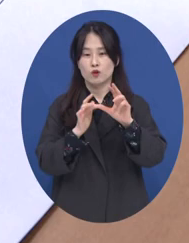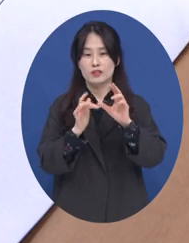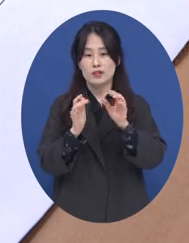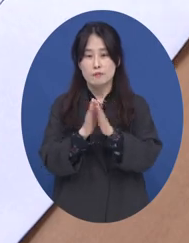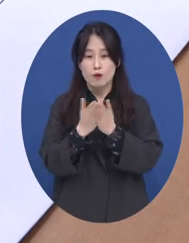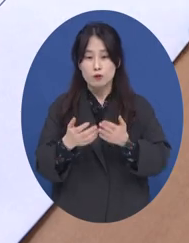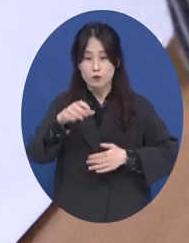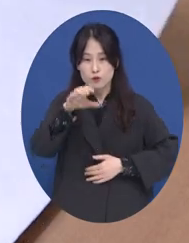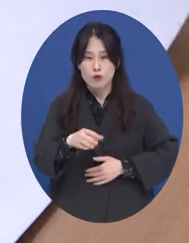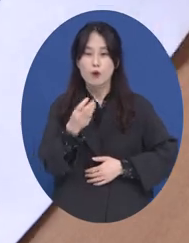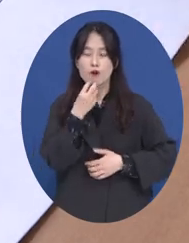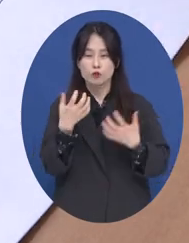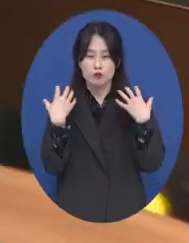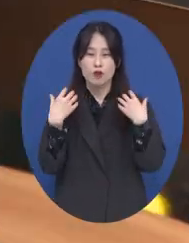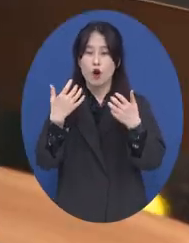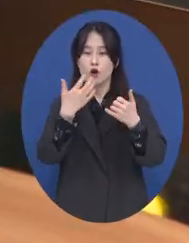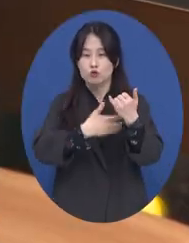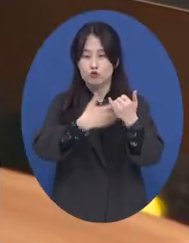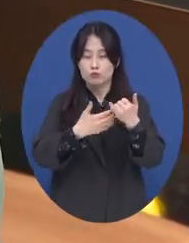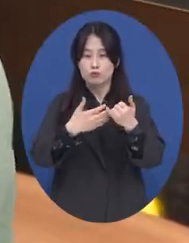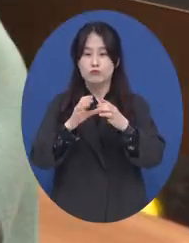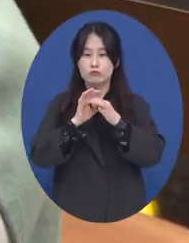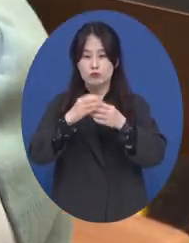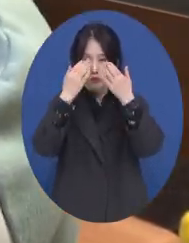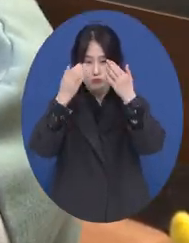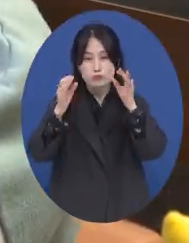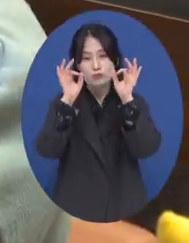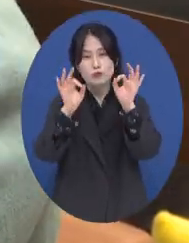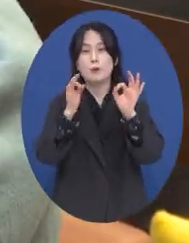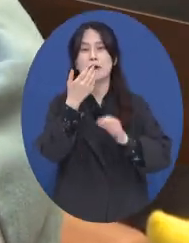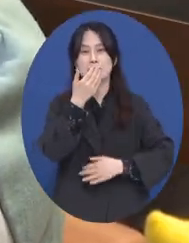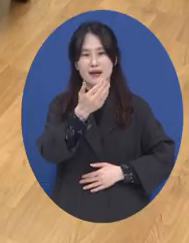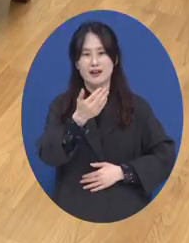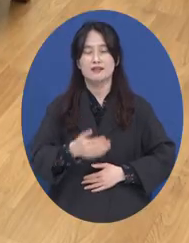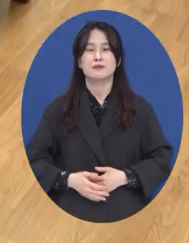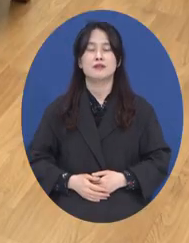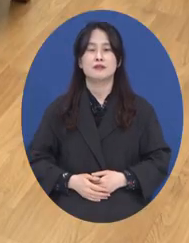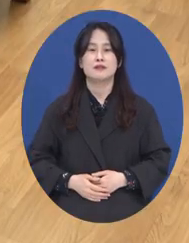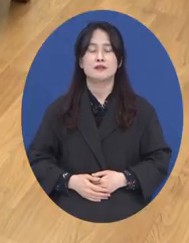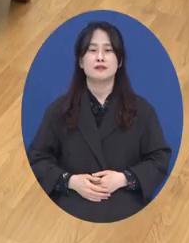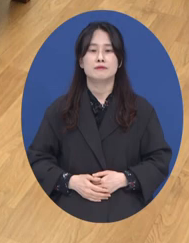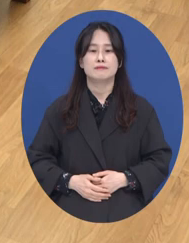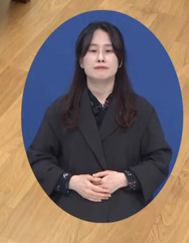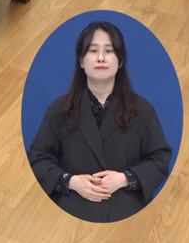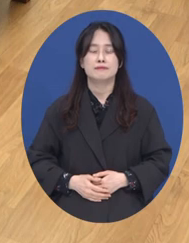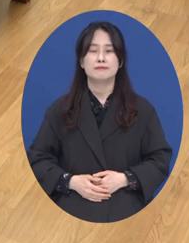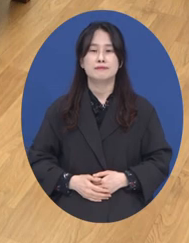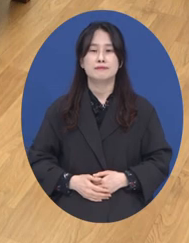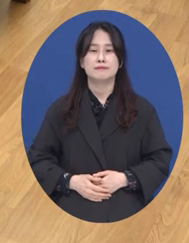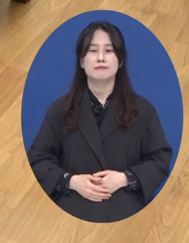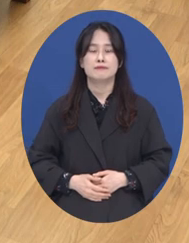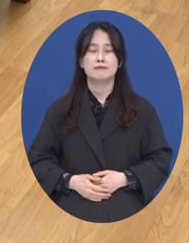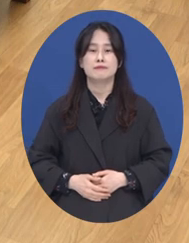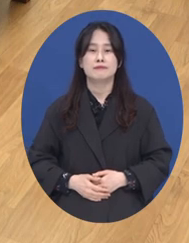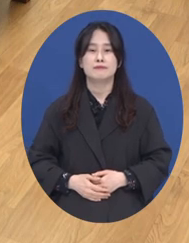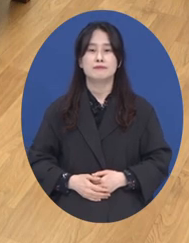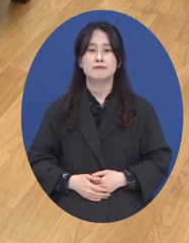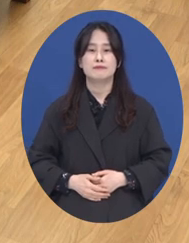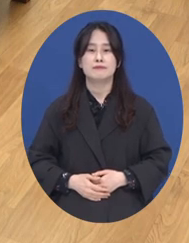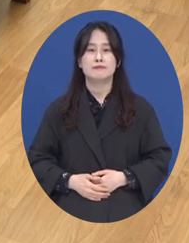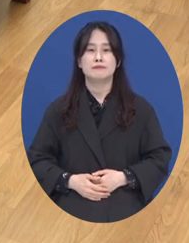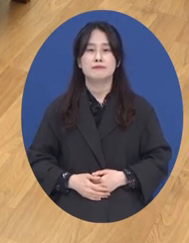도서관 경기도청 유튜브 채널 등을 통해 무료로 볼 수 있습니다 경제이슈 tv 최창수 입니다